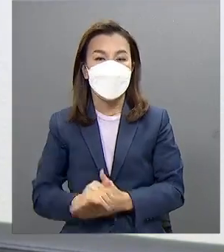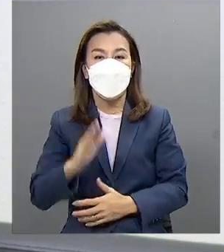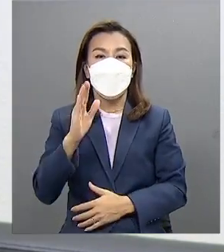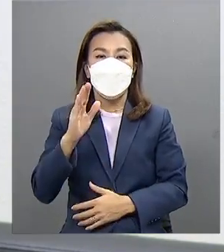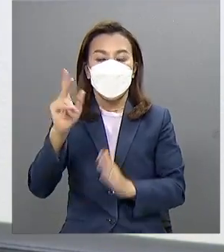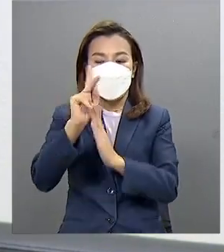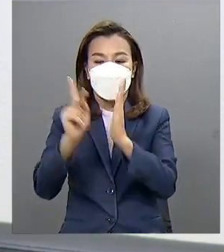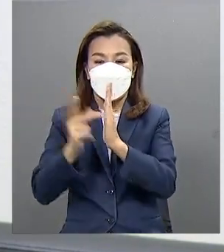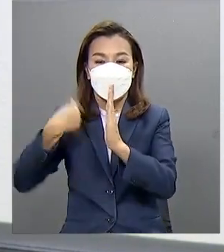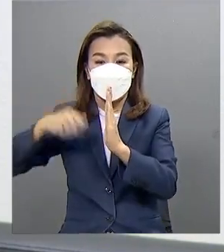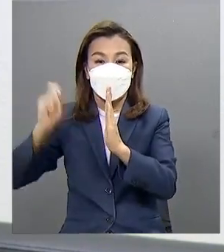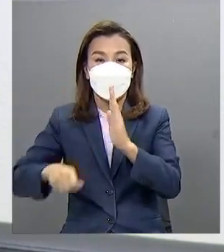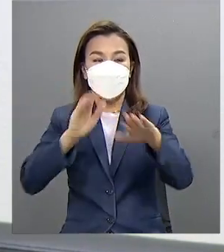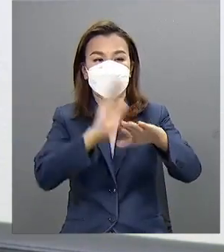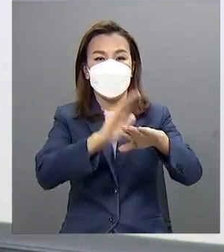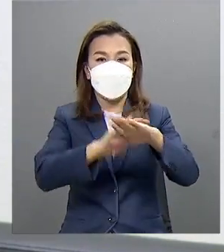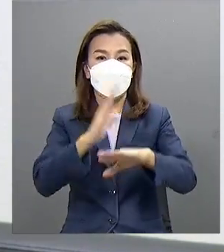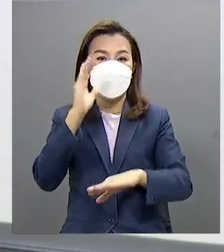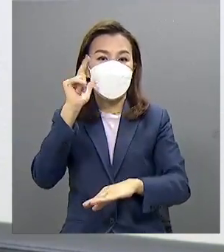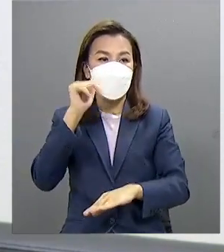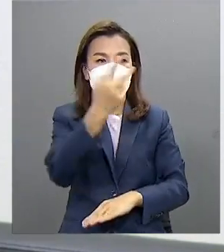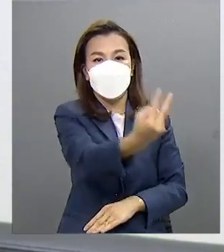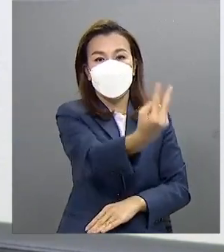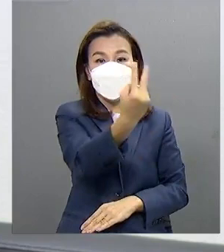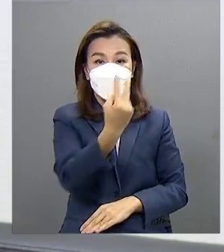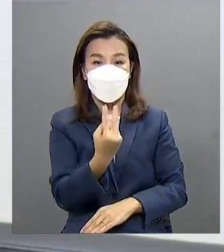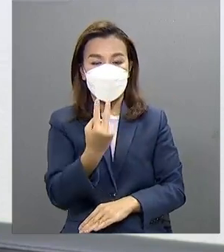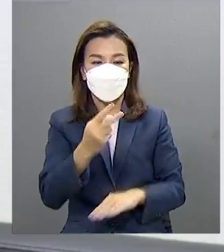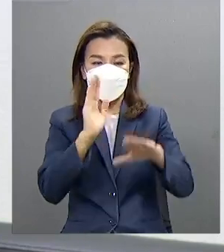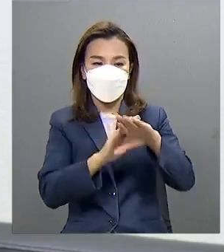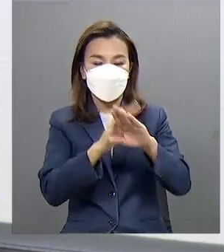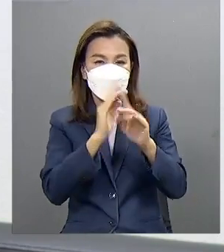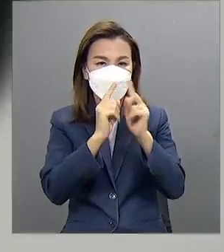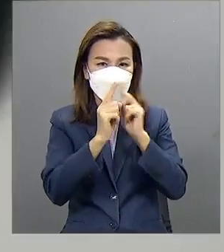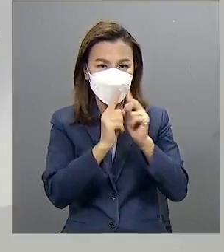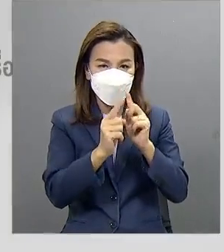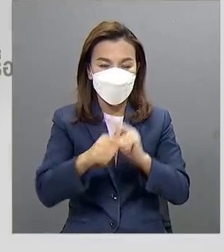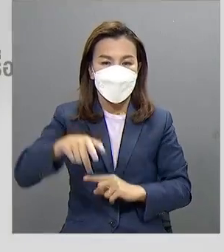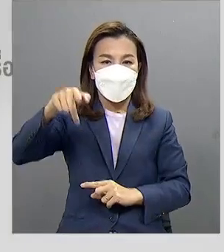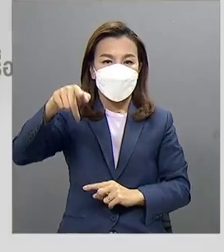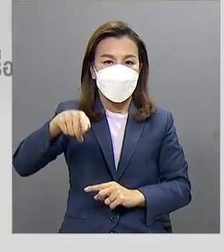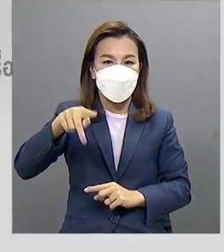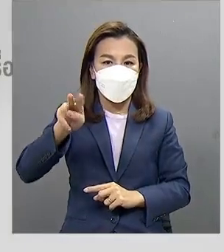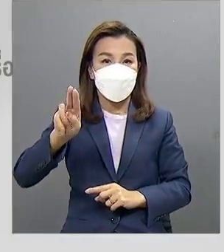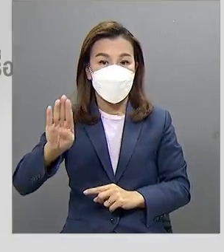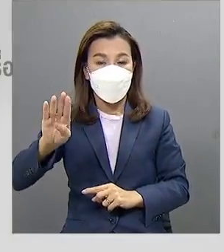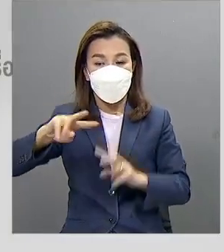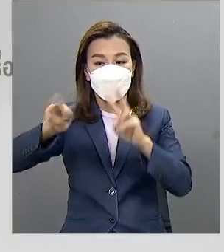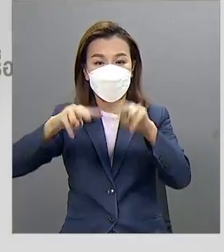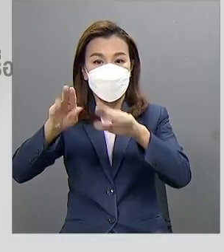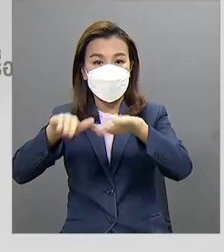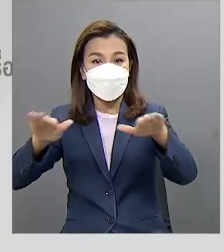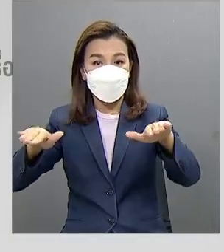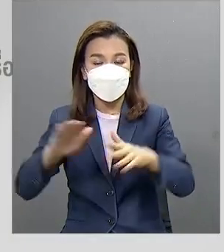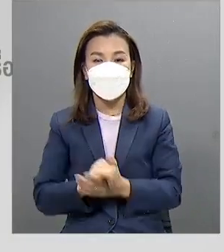ในเรื่องของทางอาญานะเรียกมาตักเตือนนะครับแล้วมันยังมีพรบคุ้มครองเด็กอีกหมายความว่ายังไงหมายความว่าถ้าพ่อแม่เนี่ยปล่อยปละละเลยเ